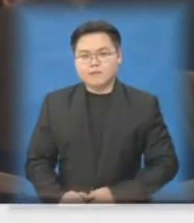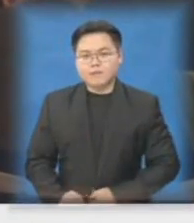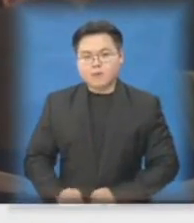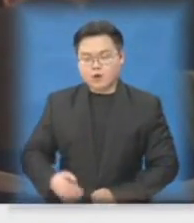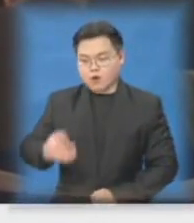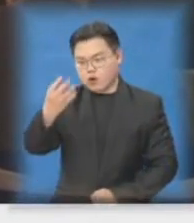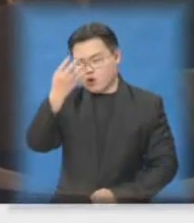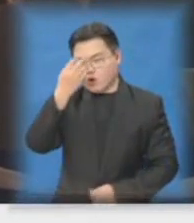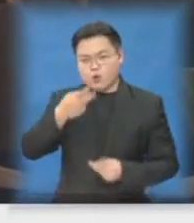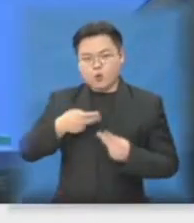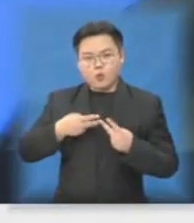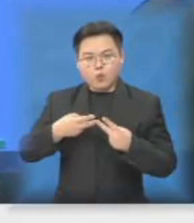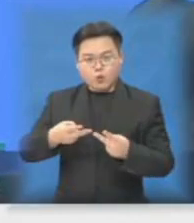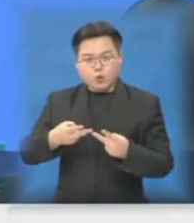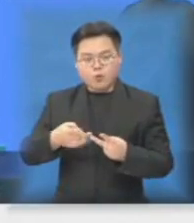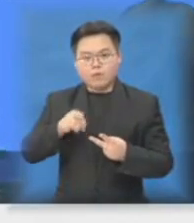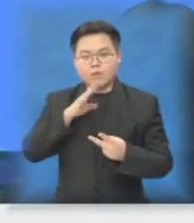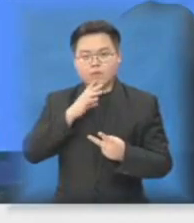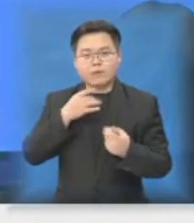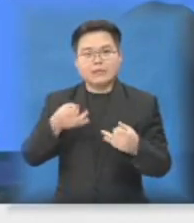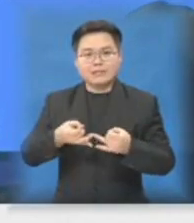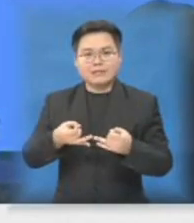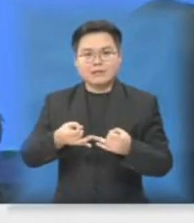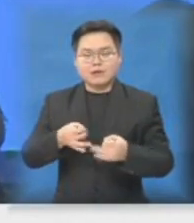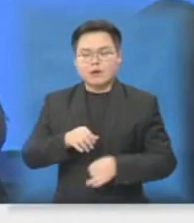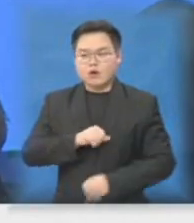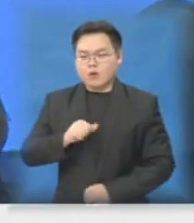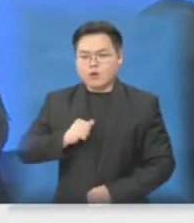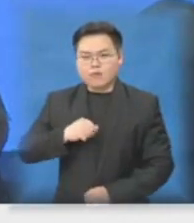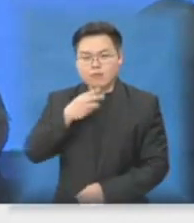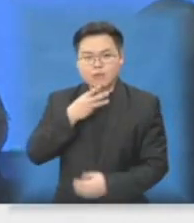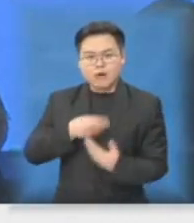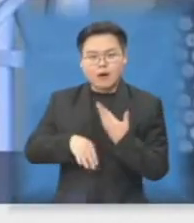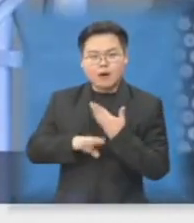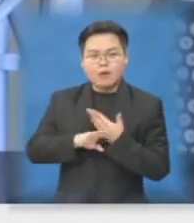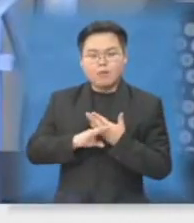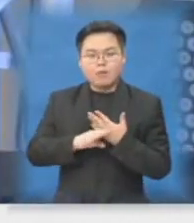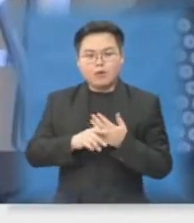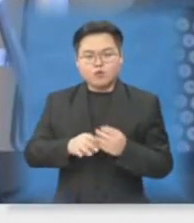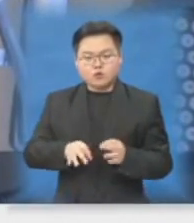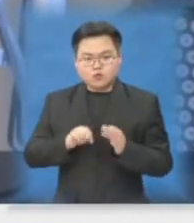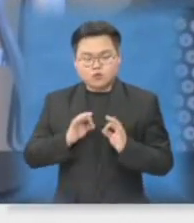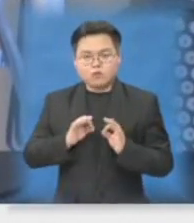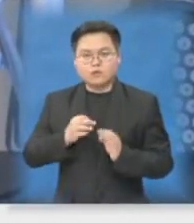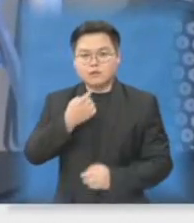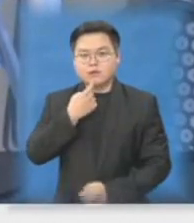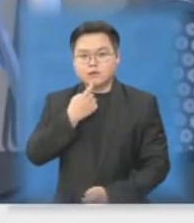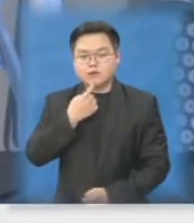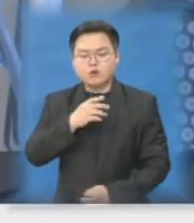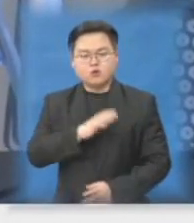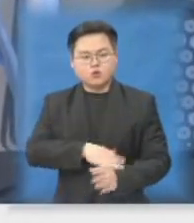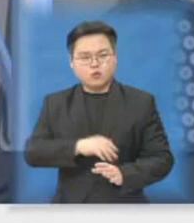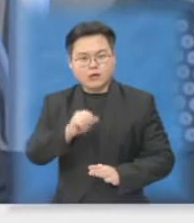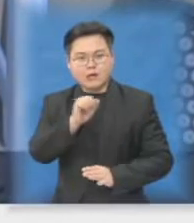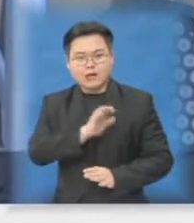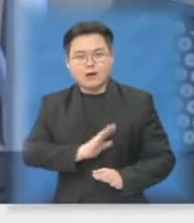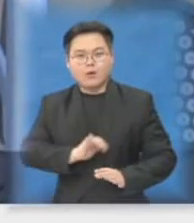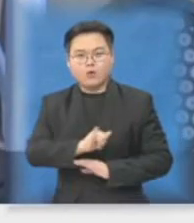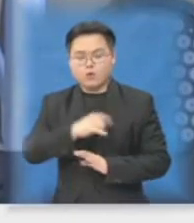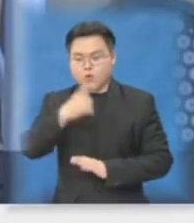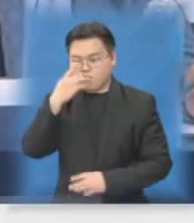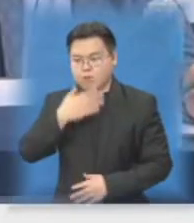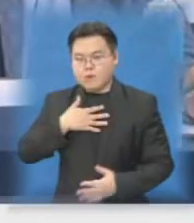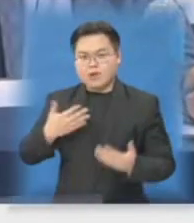Төрийн үйл ажиллагаа захин болж байгаатай зэрэгцэн кибер аюулгүй хангах гэдэг маш том асуудал болсон. За зүүн өмнөд Азийн орнуудтай харьцуулах манай улс